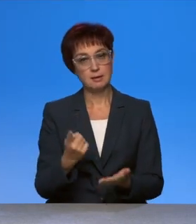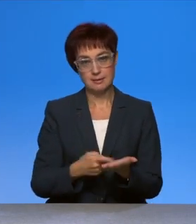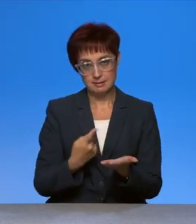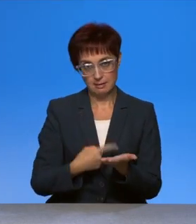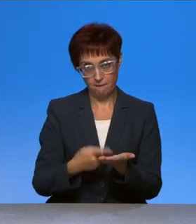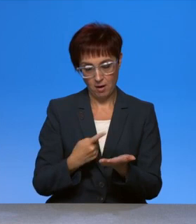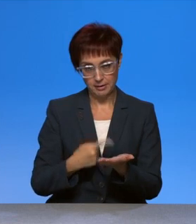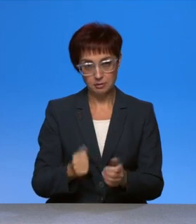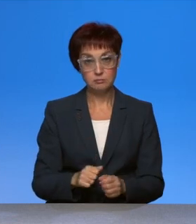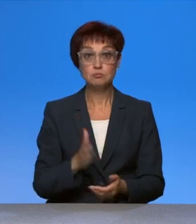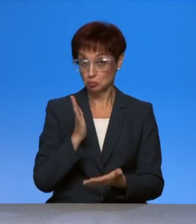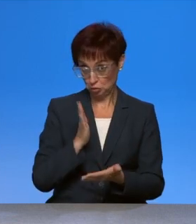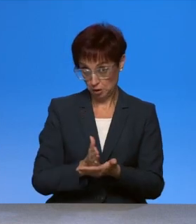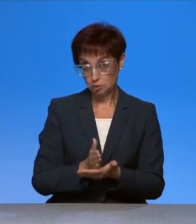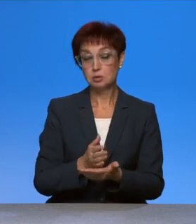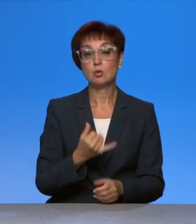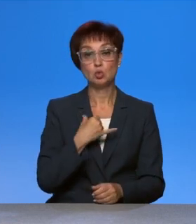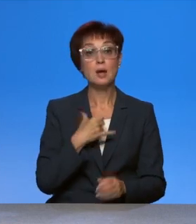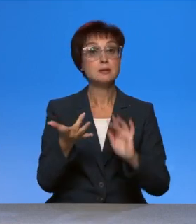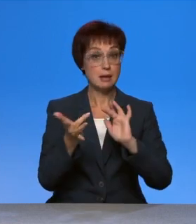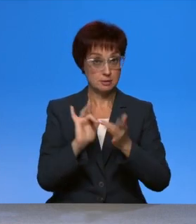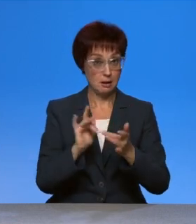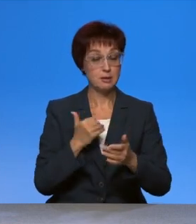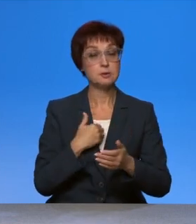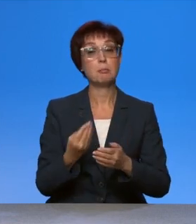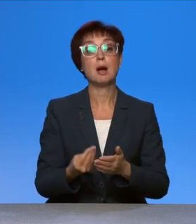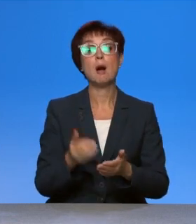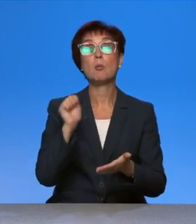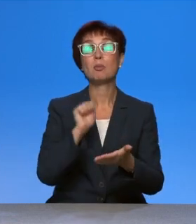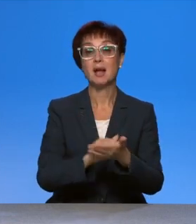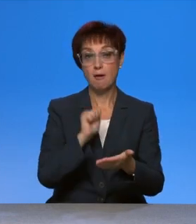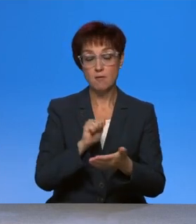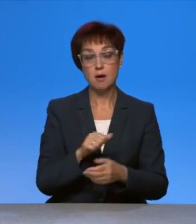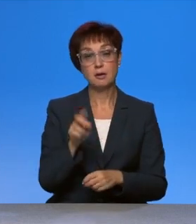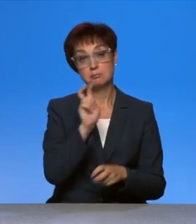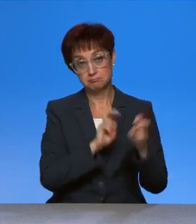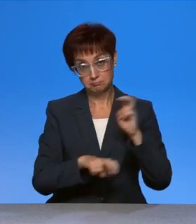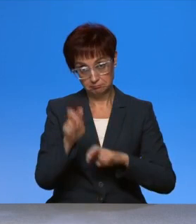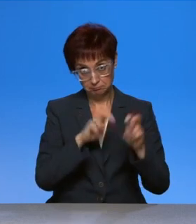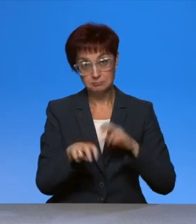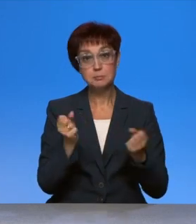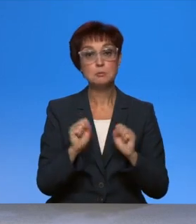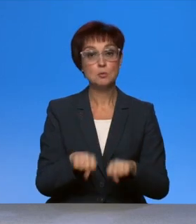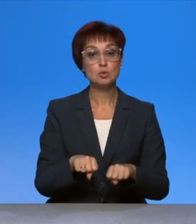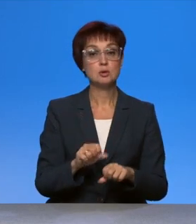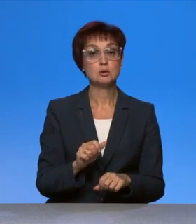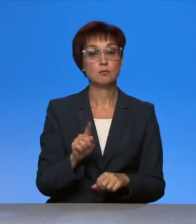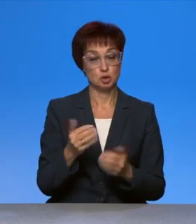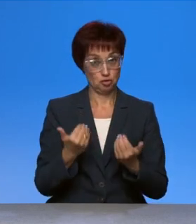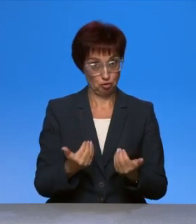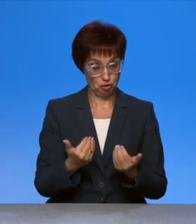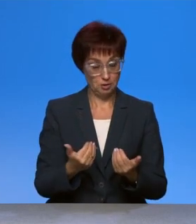имени Миклуха-Маклая мы опубликовали. То есть можно поискать. Ну, например, вы точно можете сейчас запомнить, мы можем сказать,